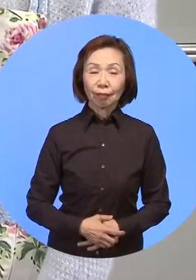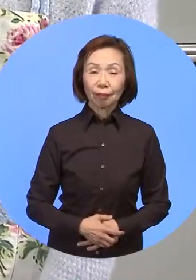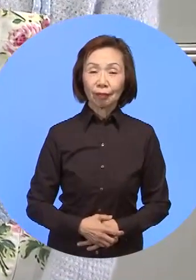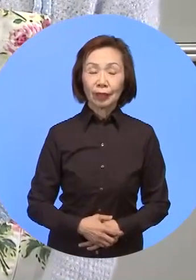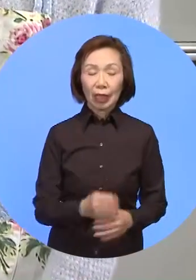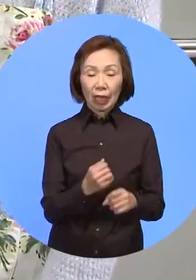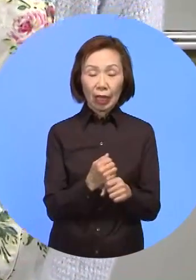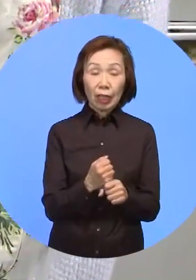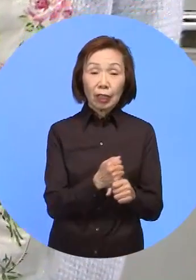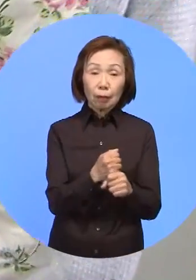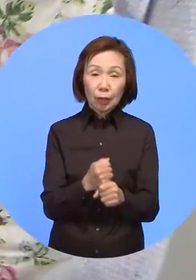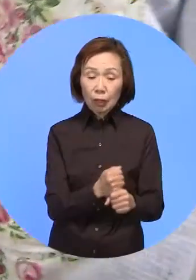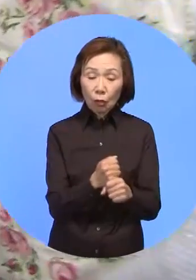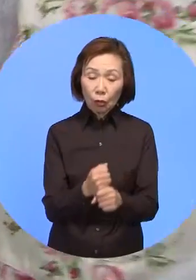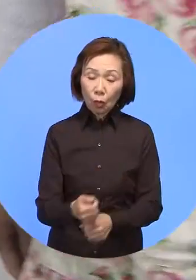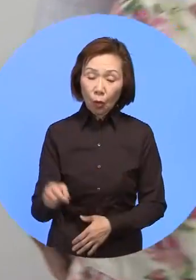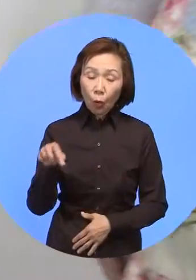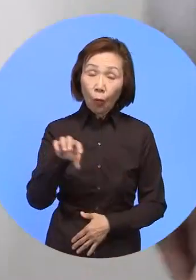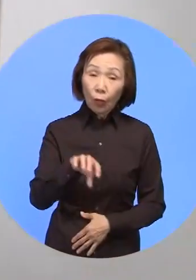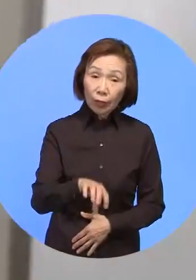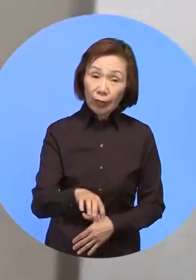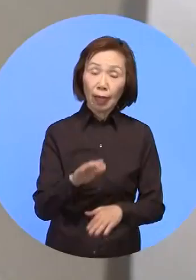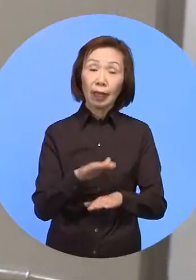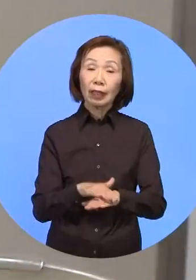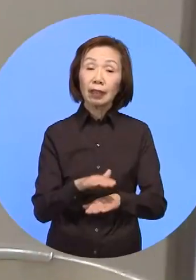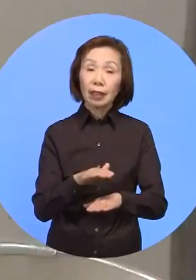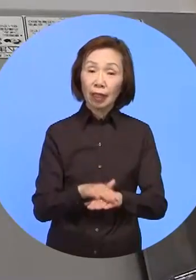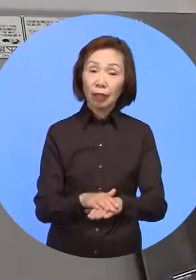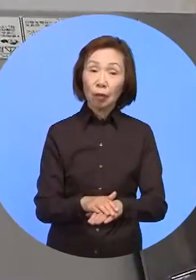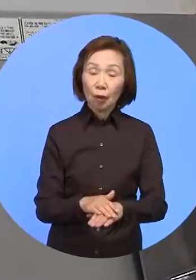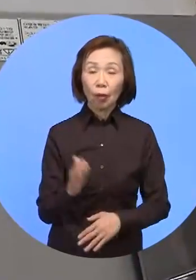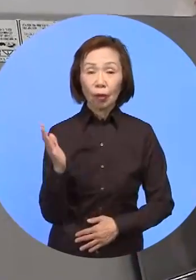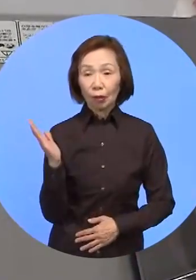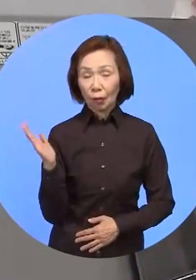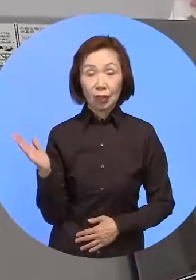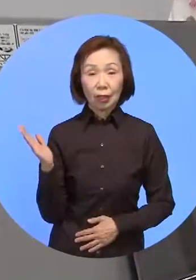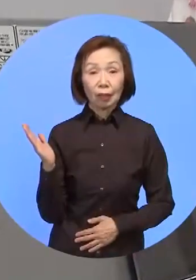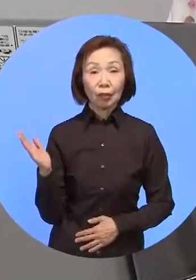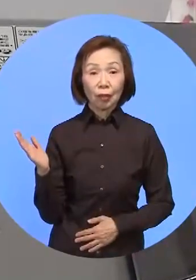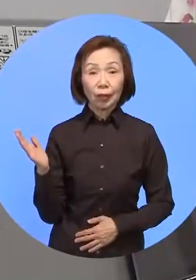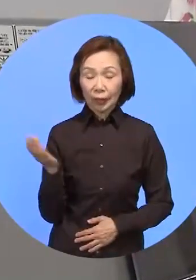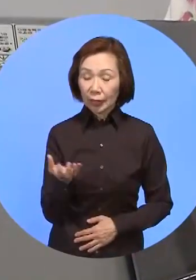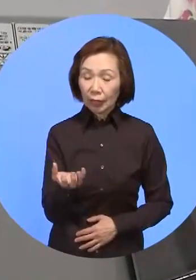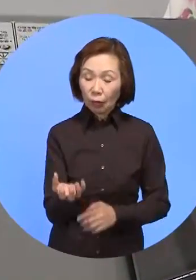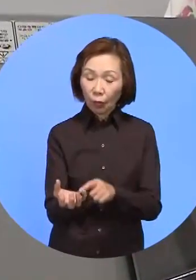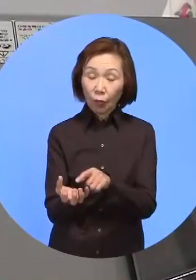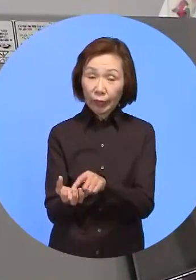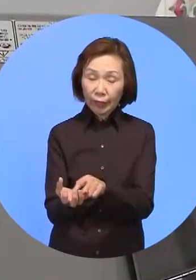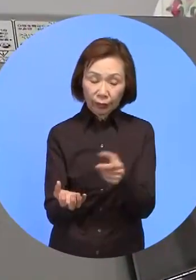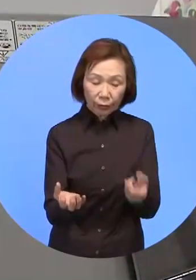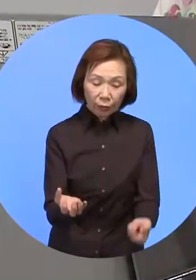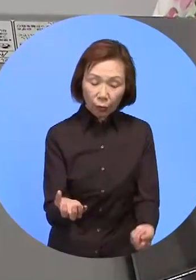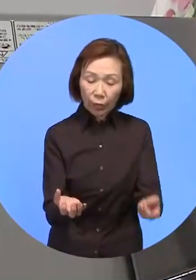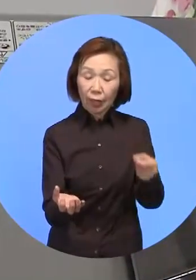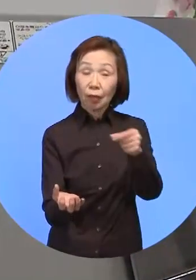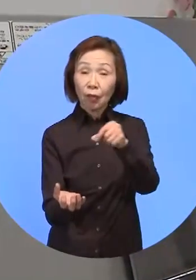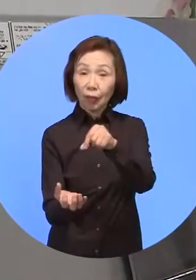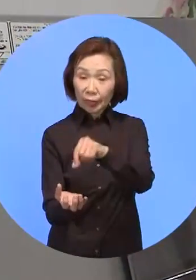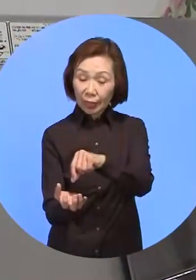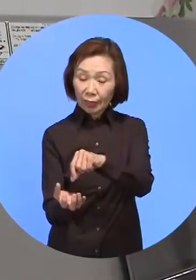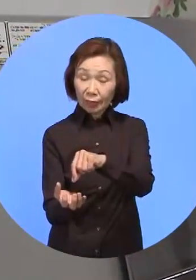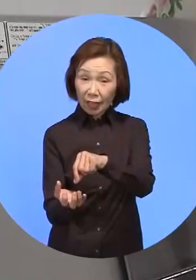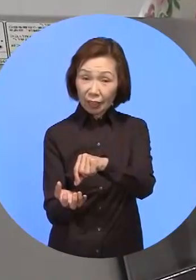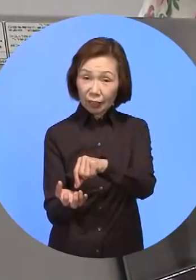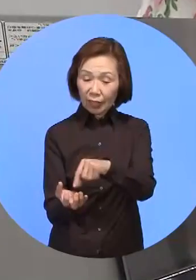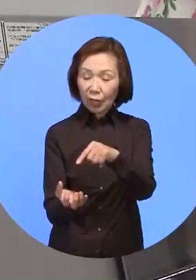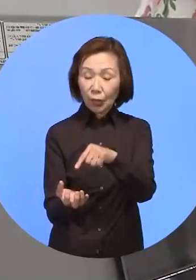噌はねこのまま入れるとなかなかすぐ溶けないので、お出汁を少し入れて、ここでお味噌